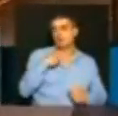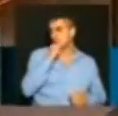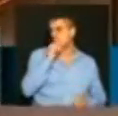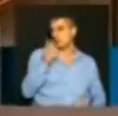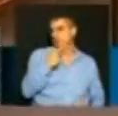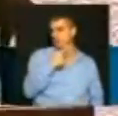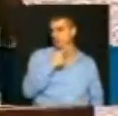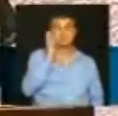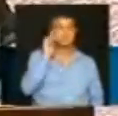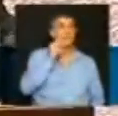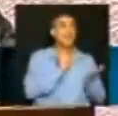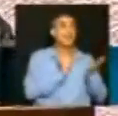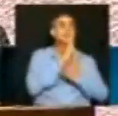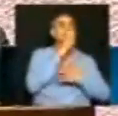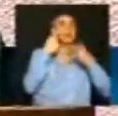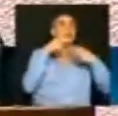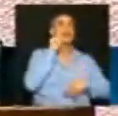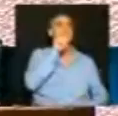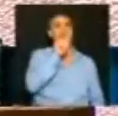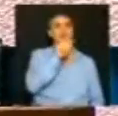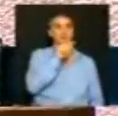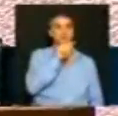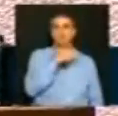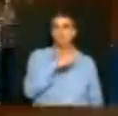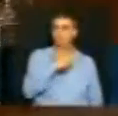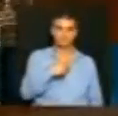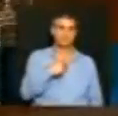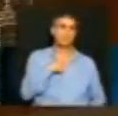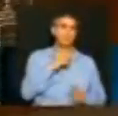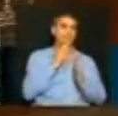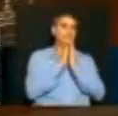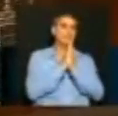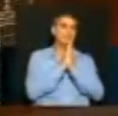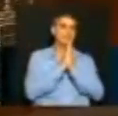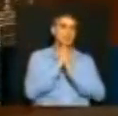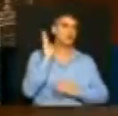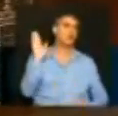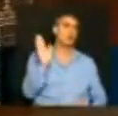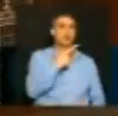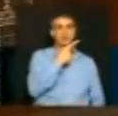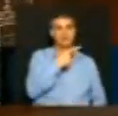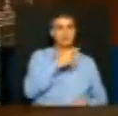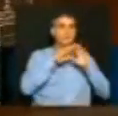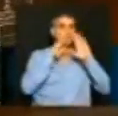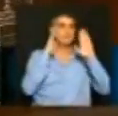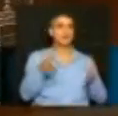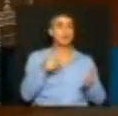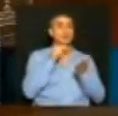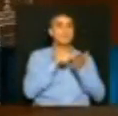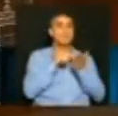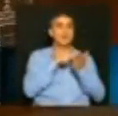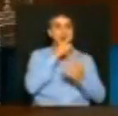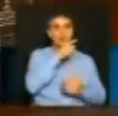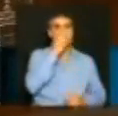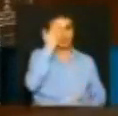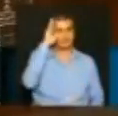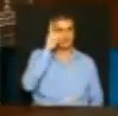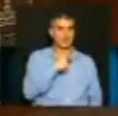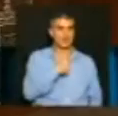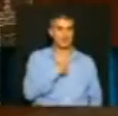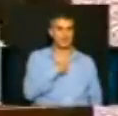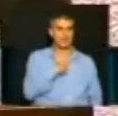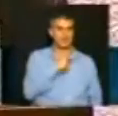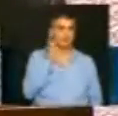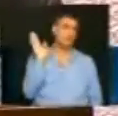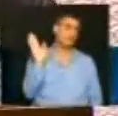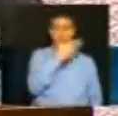חבר הכנסת בר, אני לא רוצה להוריד אותך. פשוט לסלק את ההפחדה הזאת. טוב, אני מבקשת להוריד אותו מהדוכן, מכיוון שהוא גם מתעלם. ולא לתת להם לעבוד